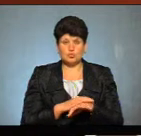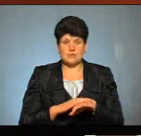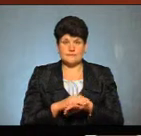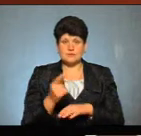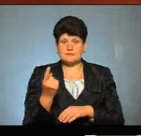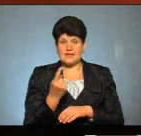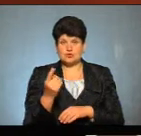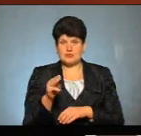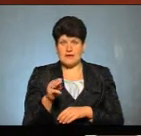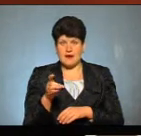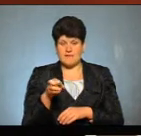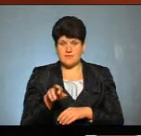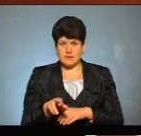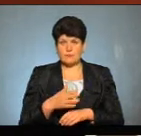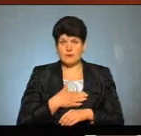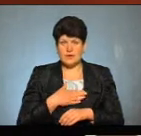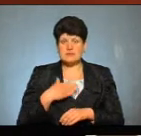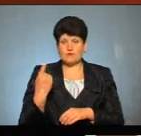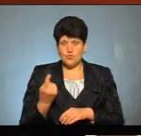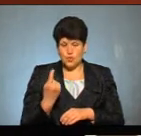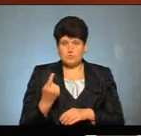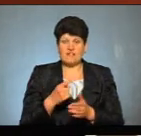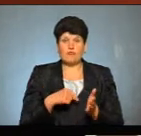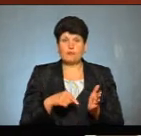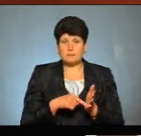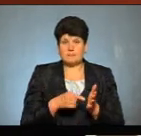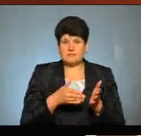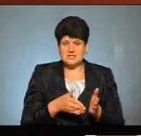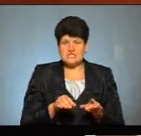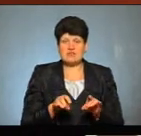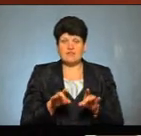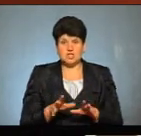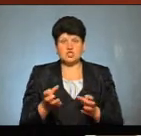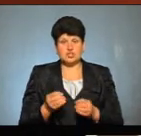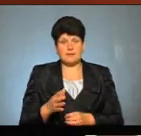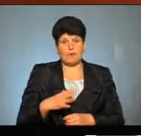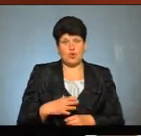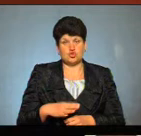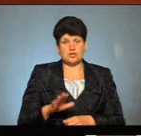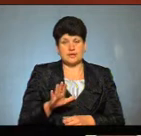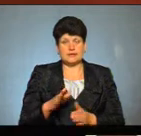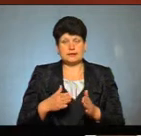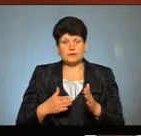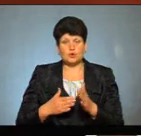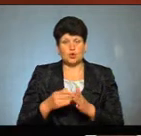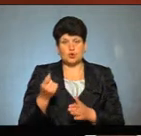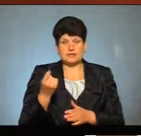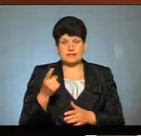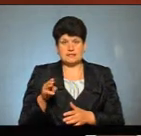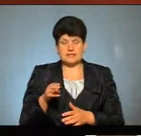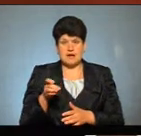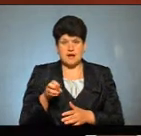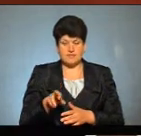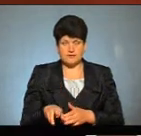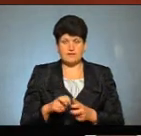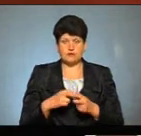травня. І в нас в області, ну, принаймні в місті, вирішили ще зачекати, принаймні до 11 травня. В Івано-Франківській області